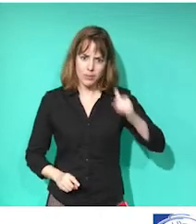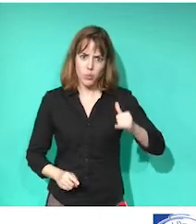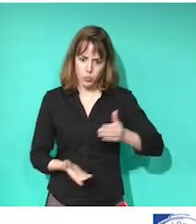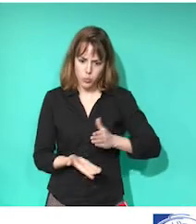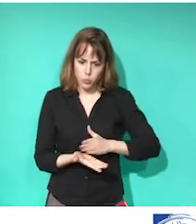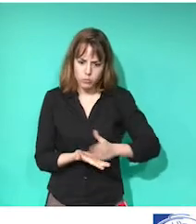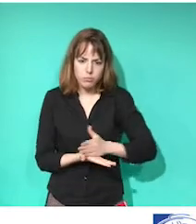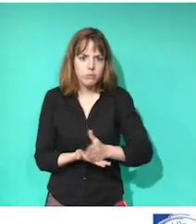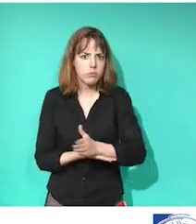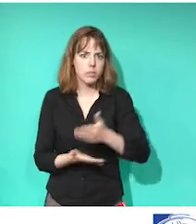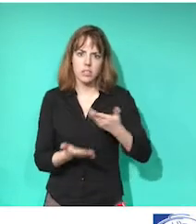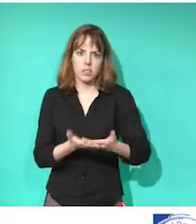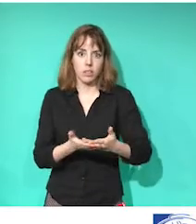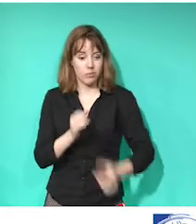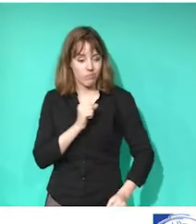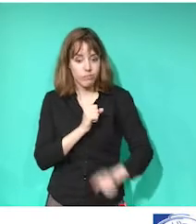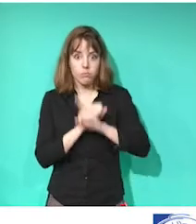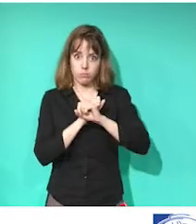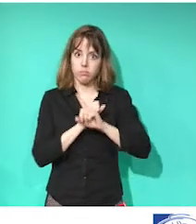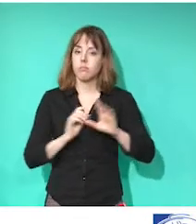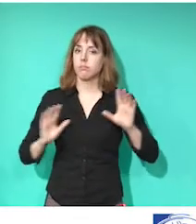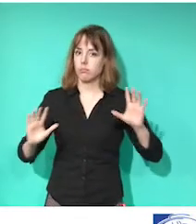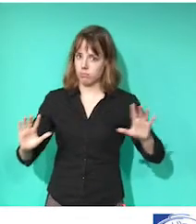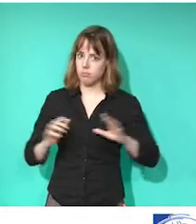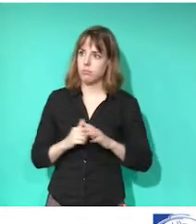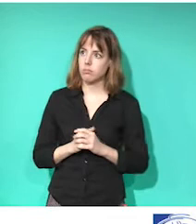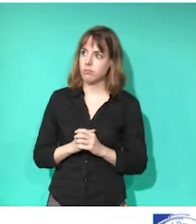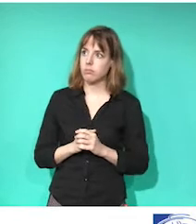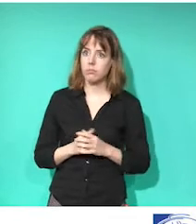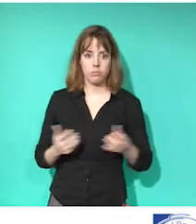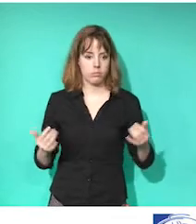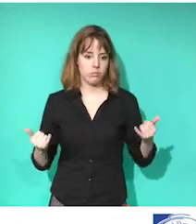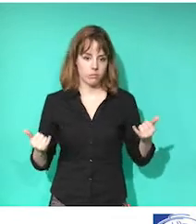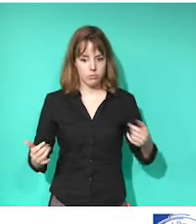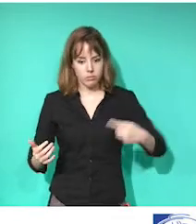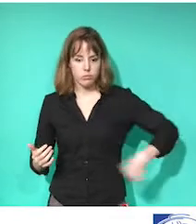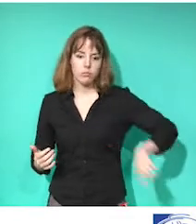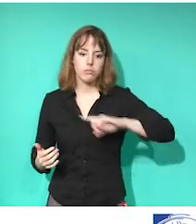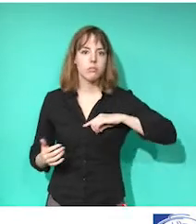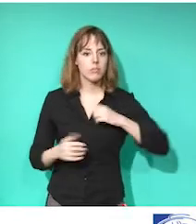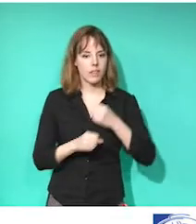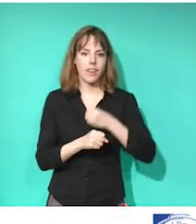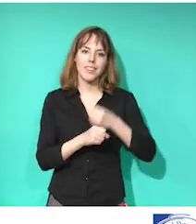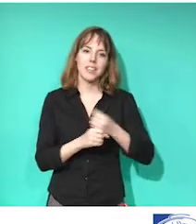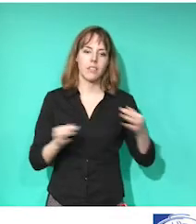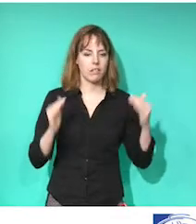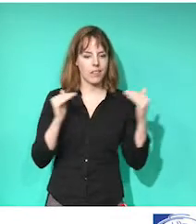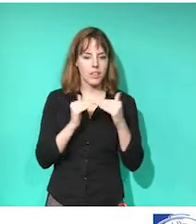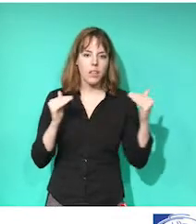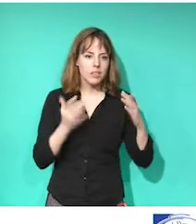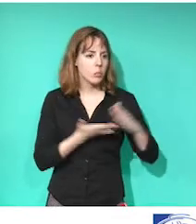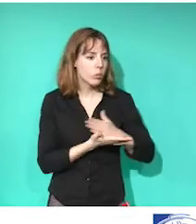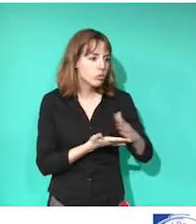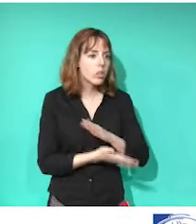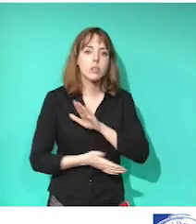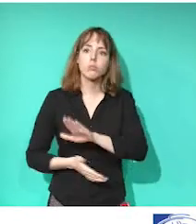Inédite et vraiment atypique, parce que nous toutes et tous, tant que nous sommes, nous travaillons sur l'égalité, sur des projets différents,